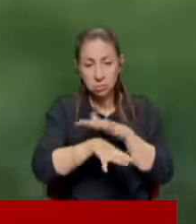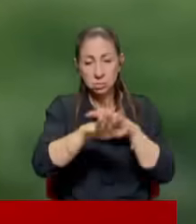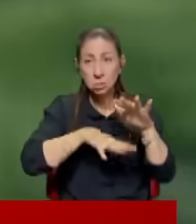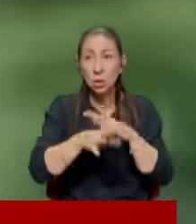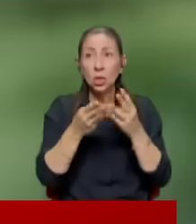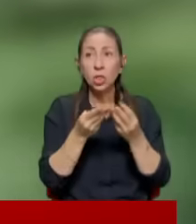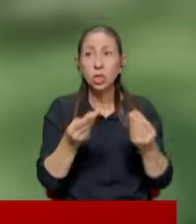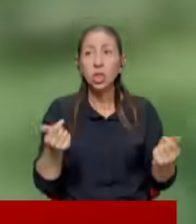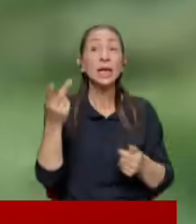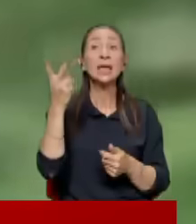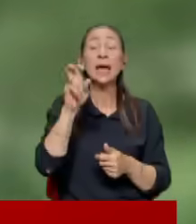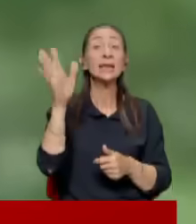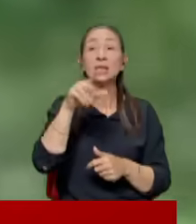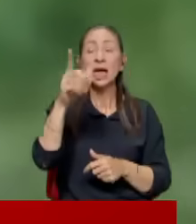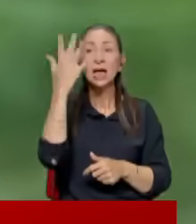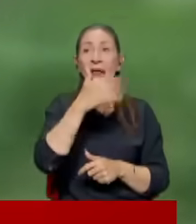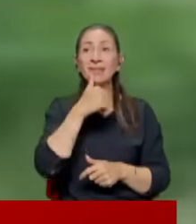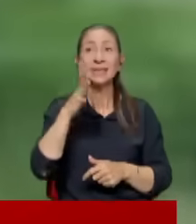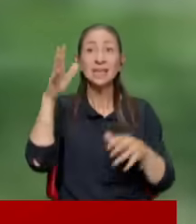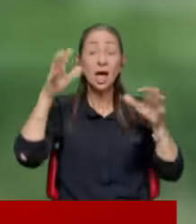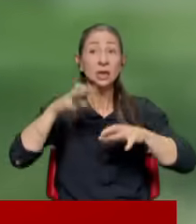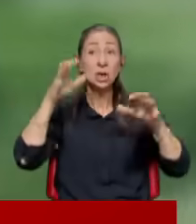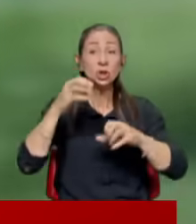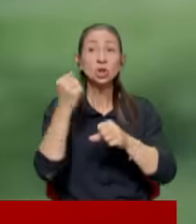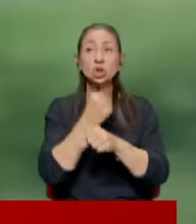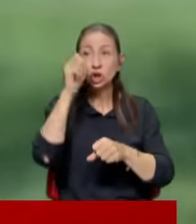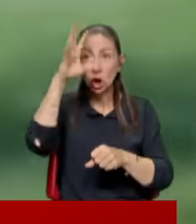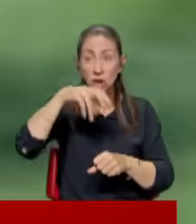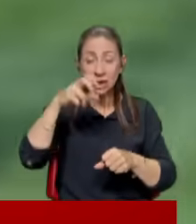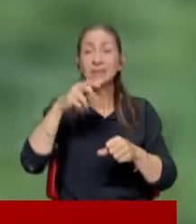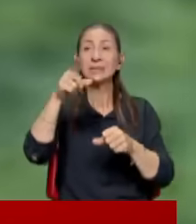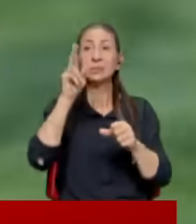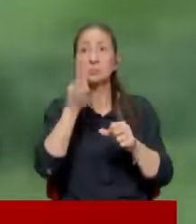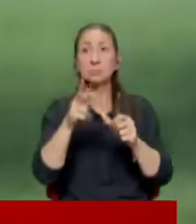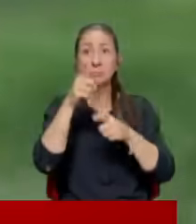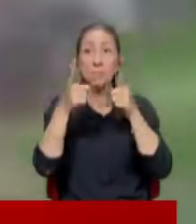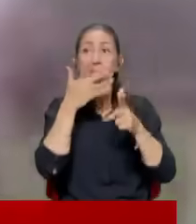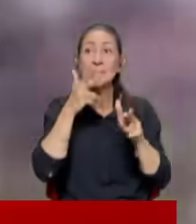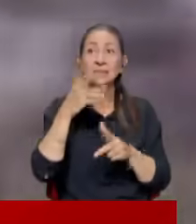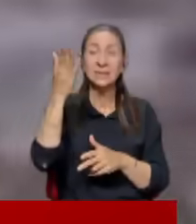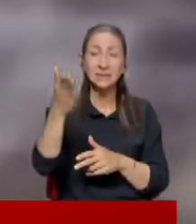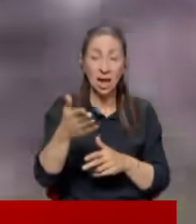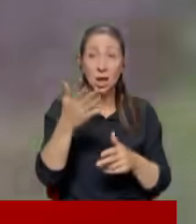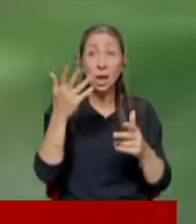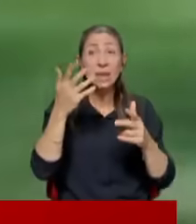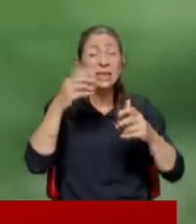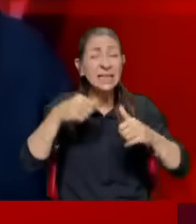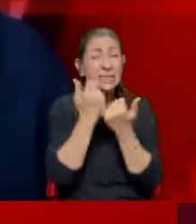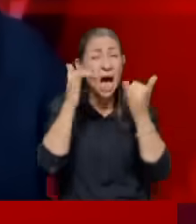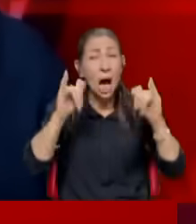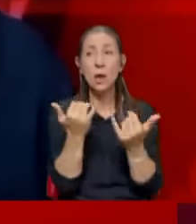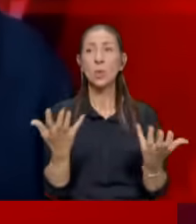götürdü. 2 ay geçti. Bu kez Karadeniz'deki yağışta Zonguldak-Çaycuma'da kaydedildi benzer görüntü. Faciadan